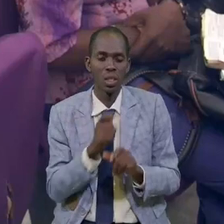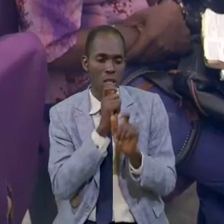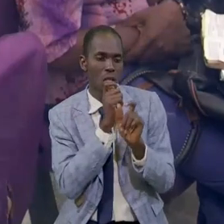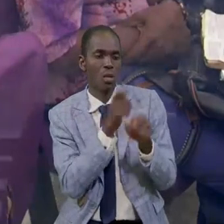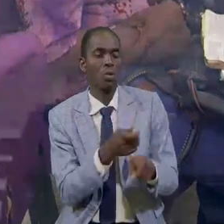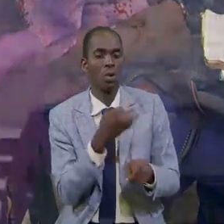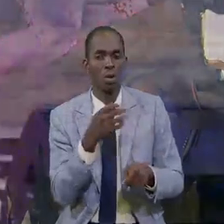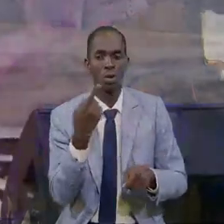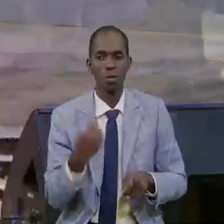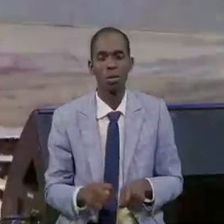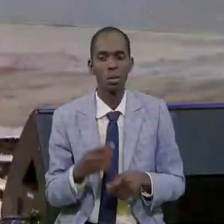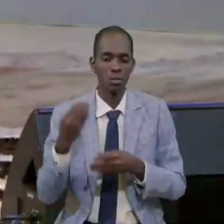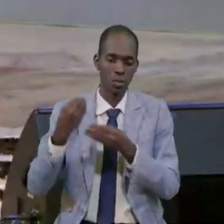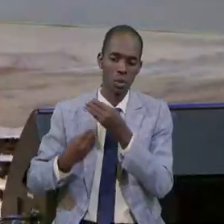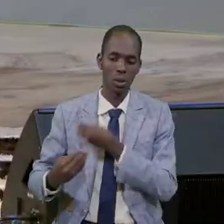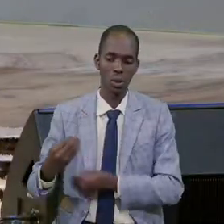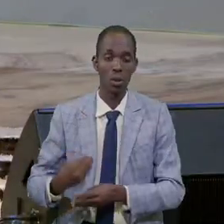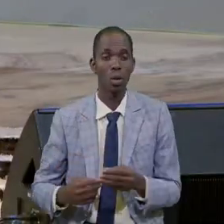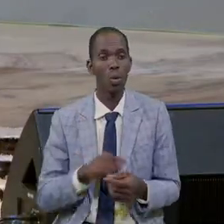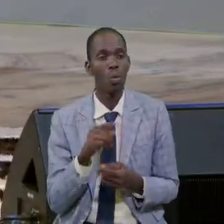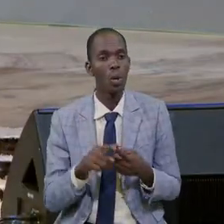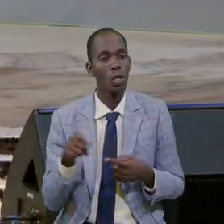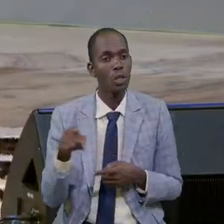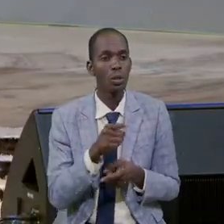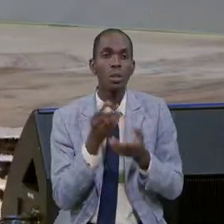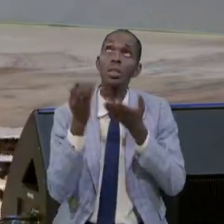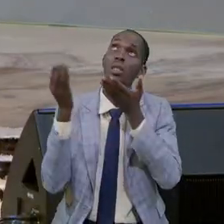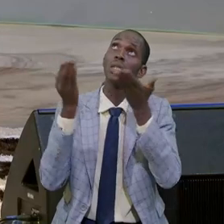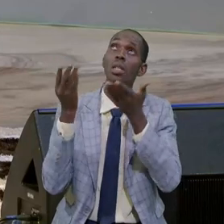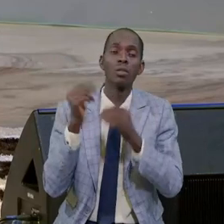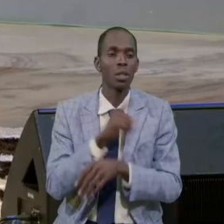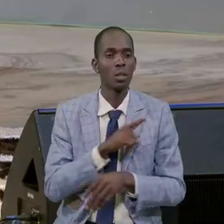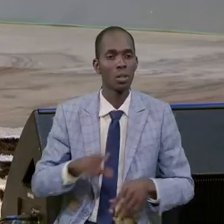récompense. Servez Christ le Seigneur.